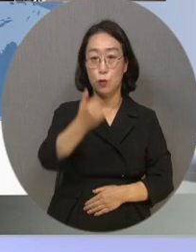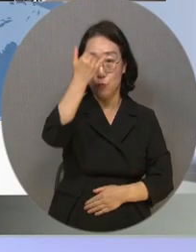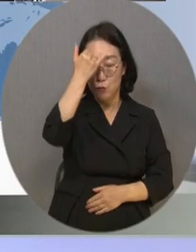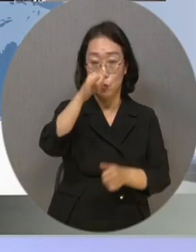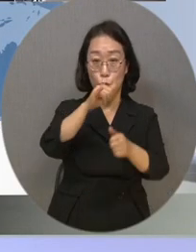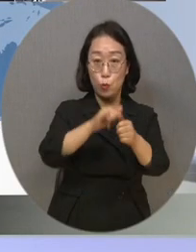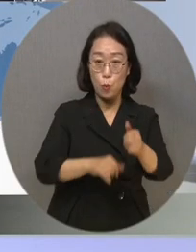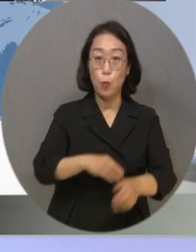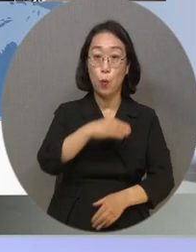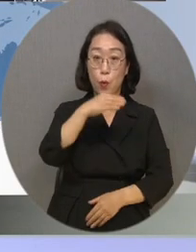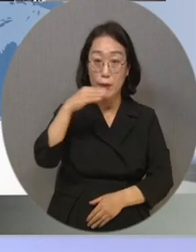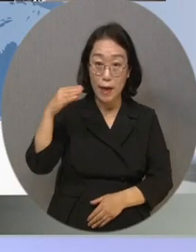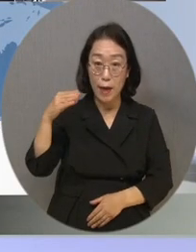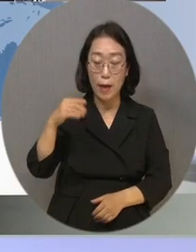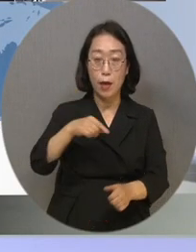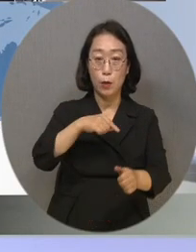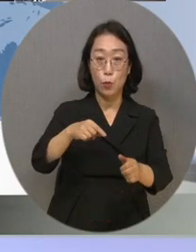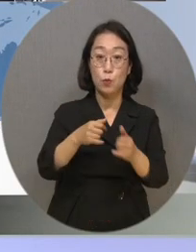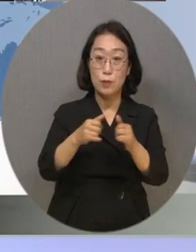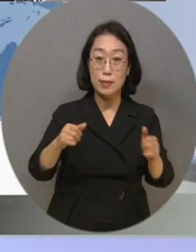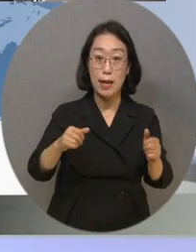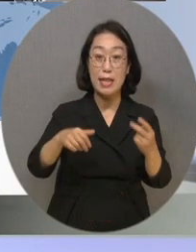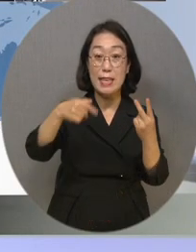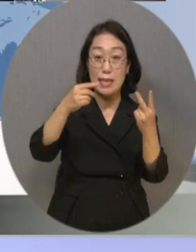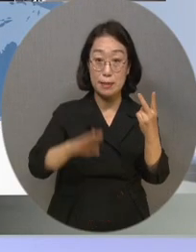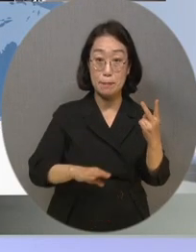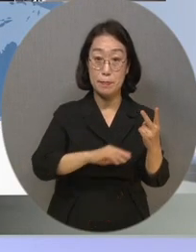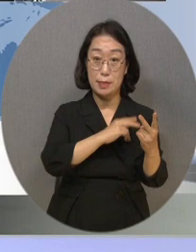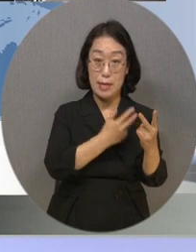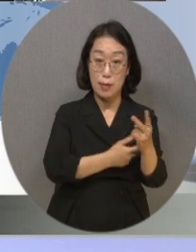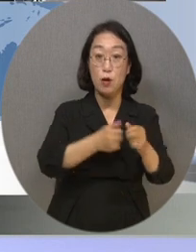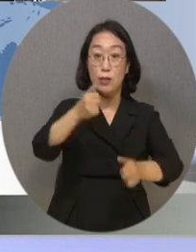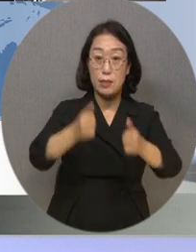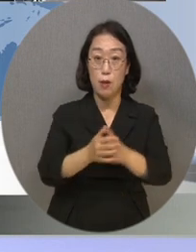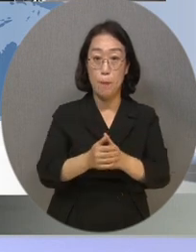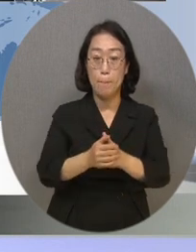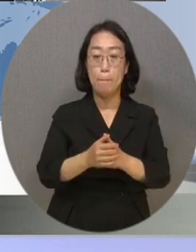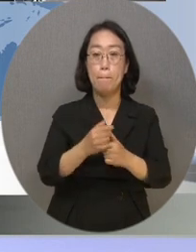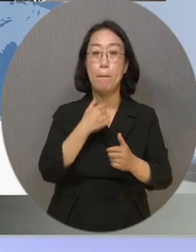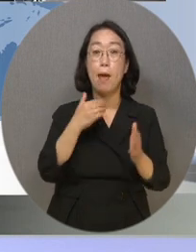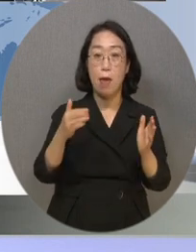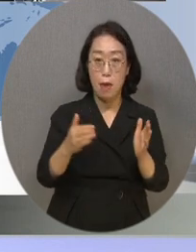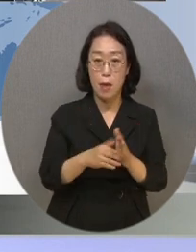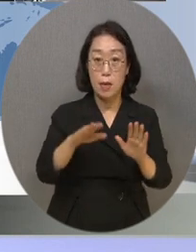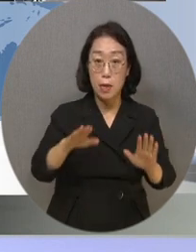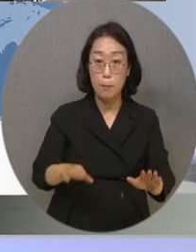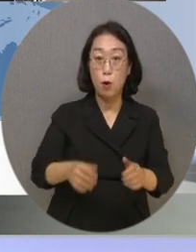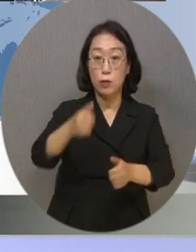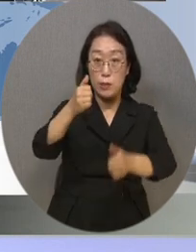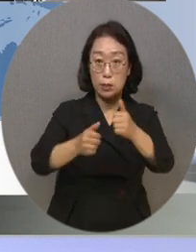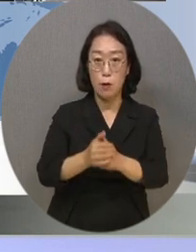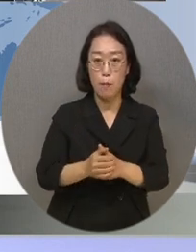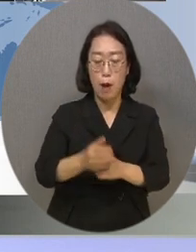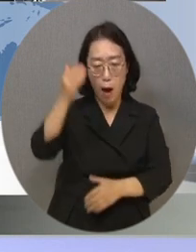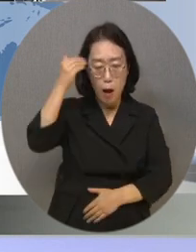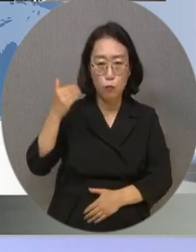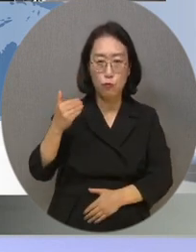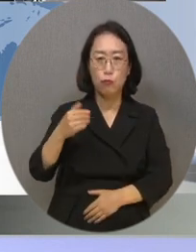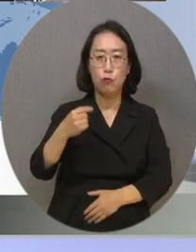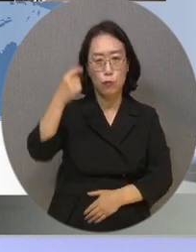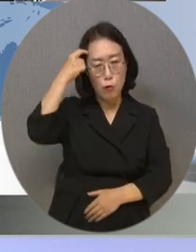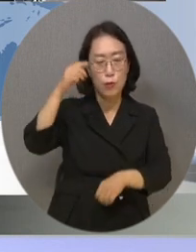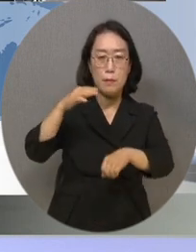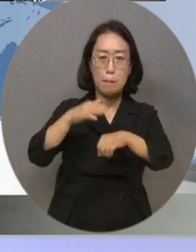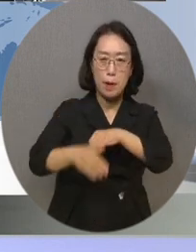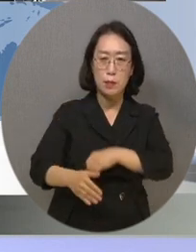충효의 교육사 2급 자격 시험이 국립부경대학교에서 있었습니다. 이번 시험은 한민족의 정신문화인